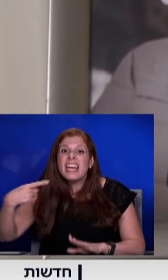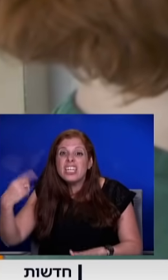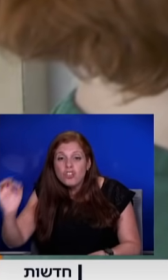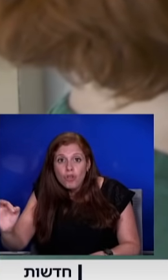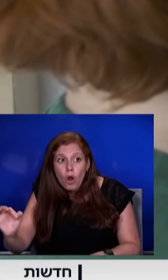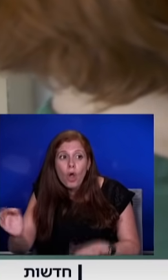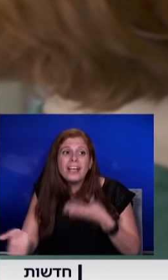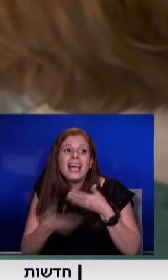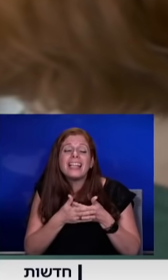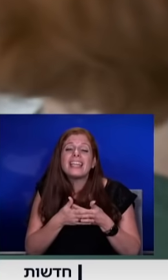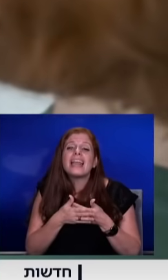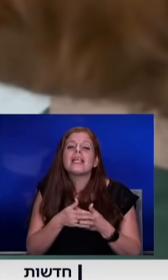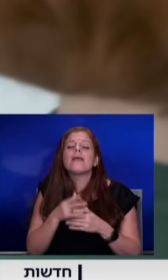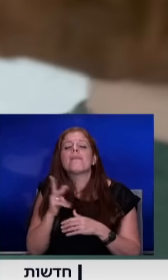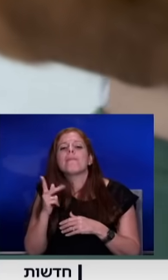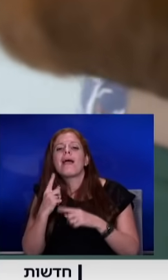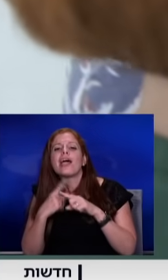לקתולית.